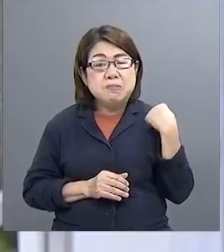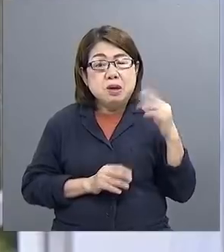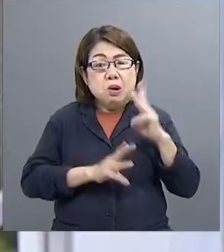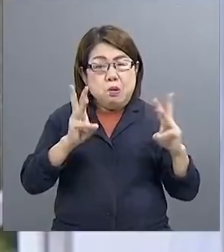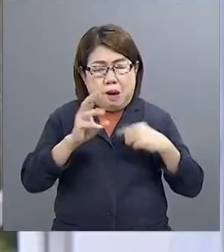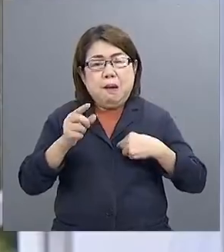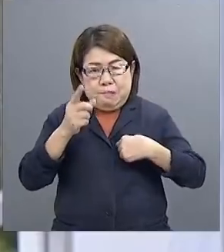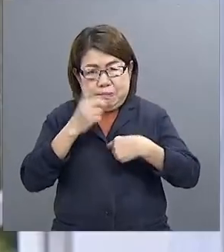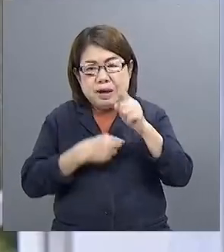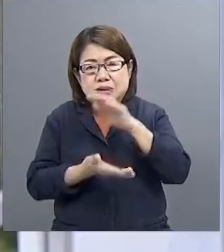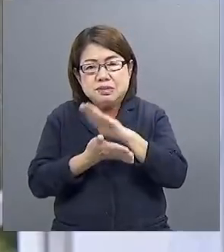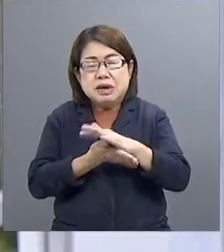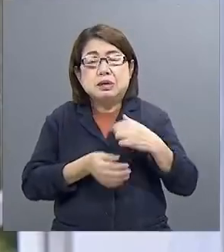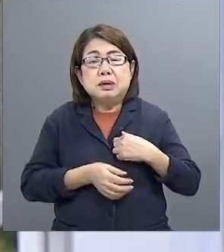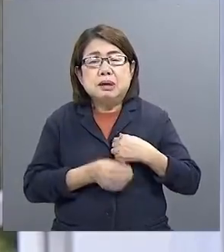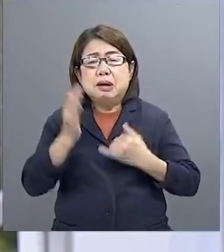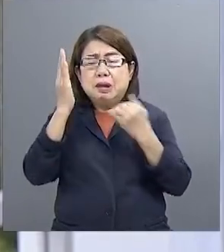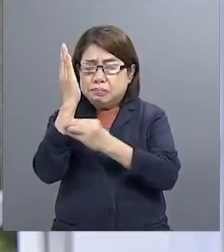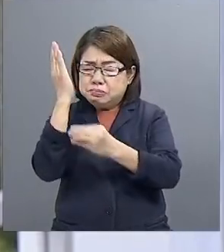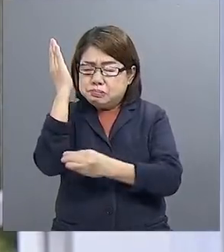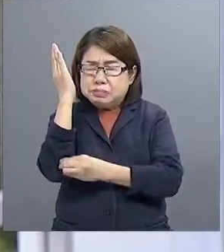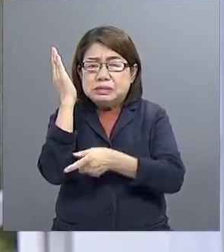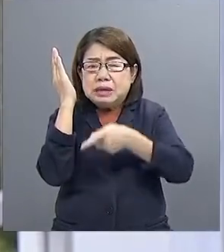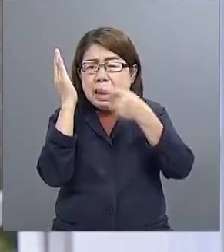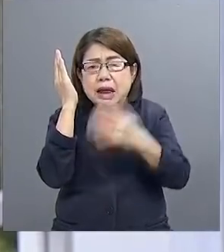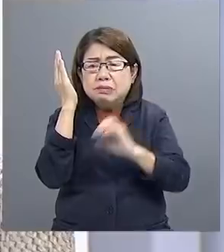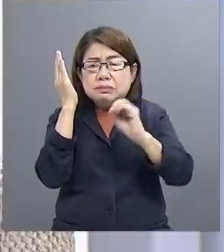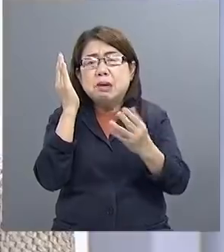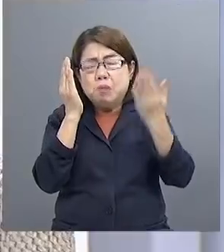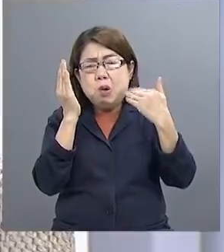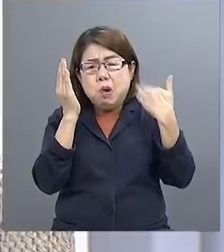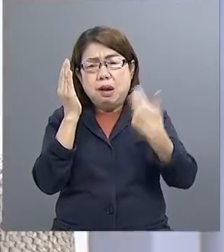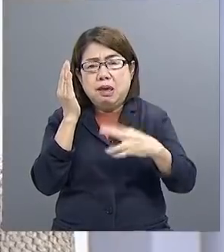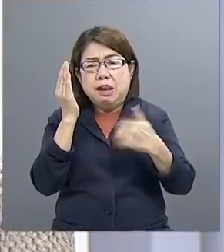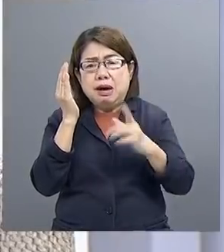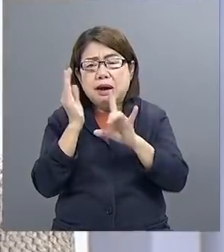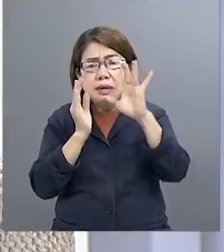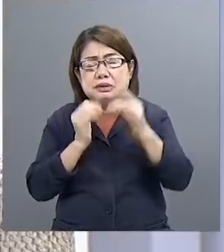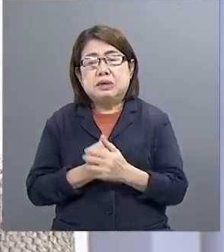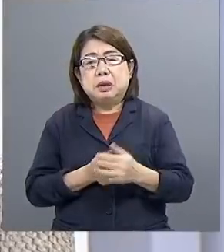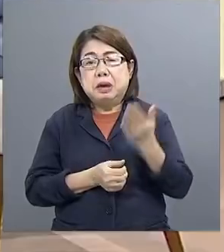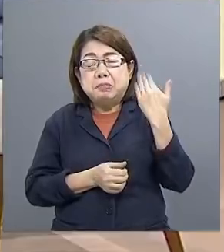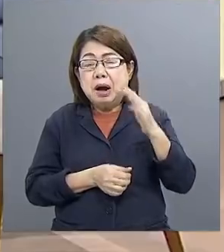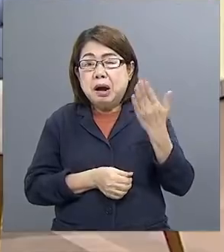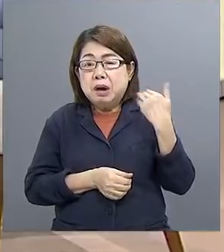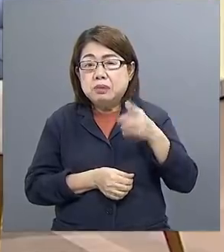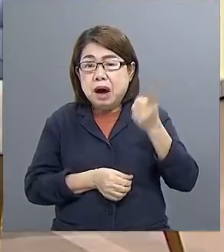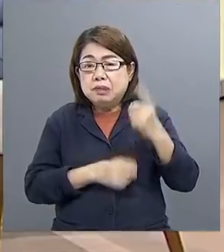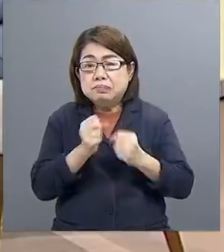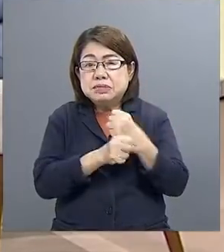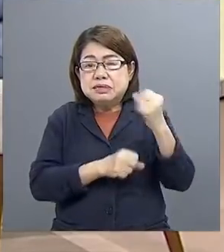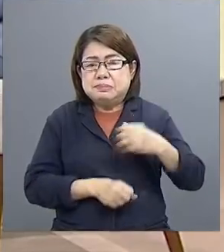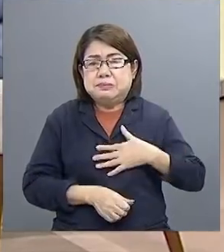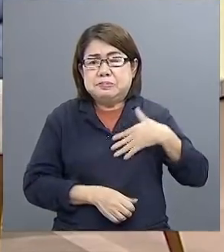ไม่ได้ไปนานแล้วอะไรสมัยตอนทำของขยับก่อนหนูนาเราน่าจะหลักเกือบ 10ปีมั้ยฮะเดี๋ยวผมก็ตีเลยฮ่าๆ